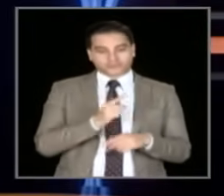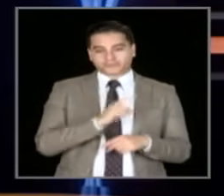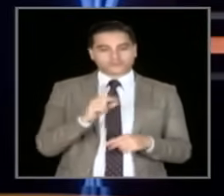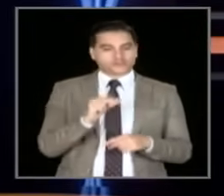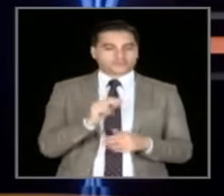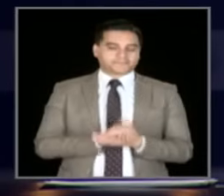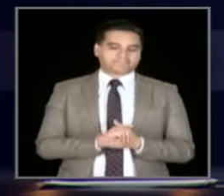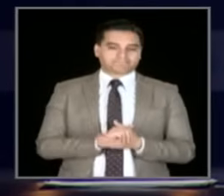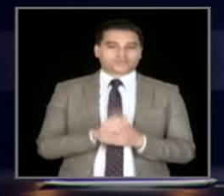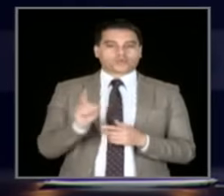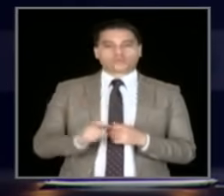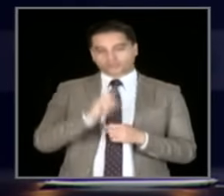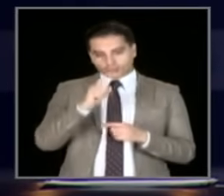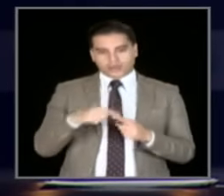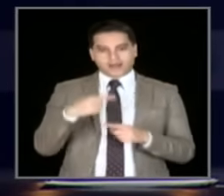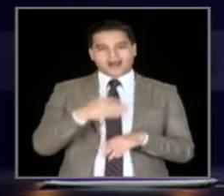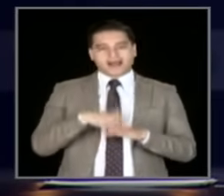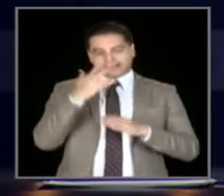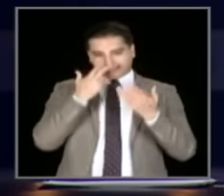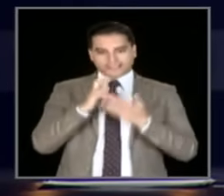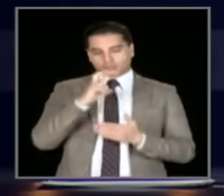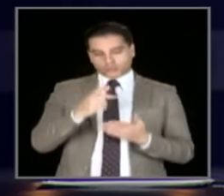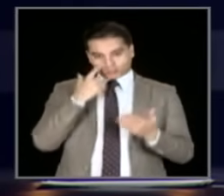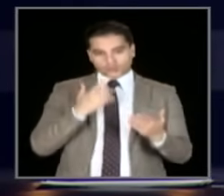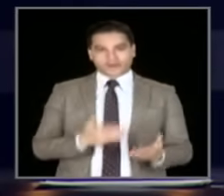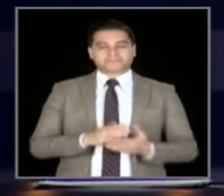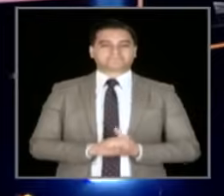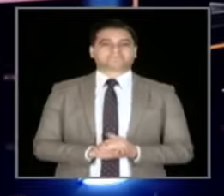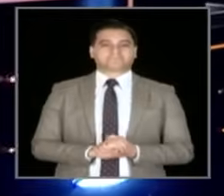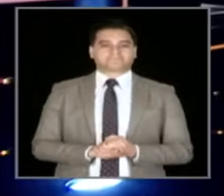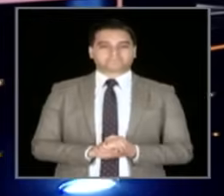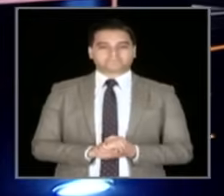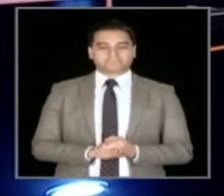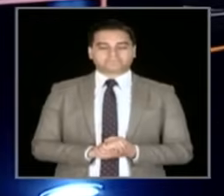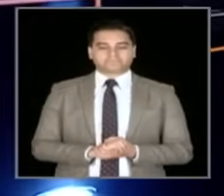20. وعندكم سؤال في التاريخ، تاريخ، والسؤال هو